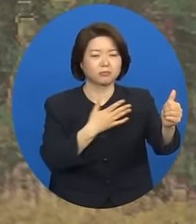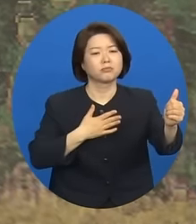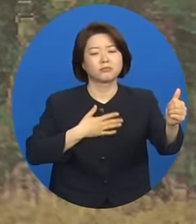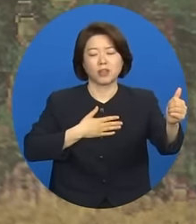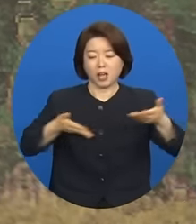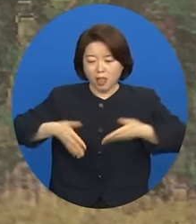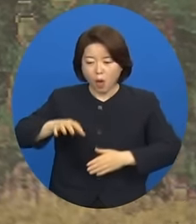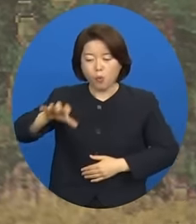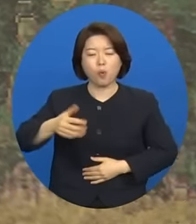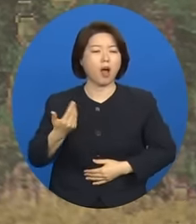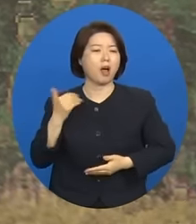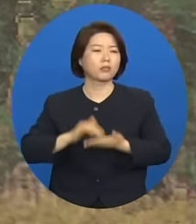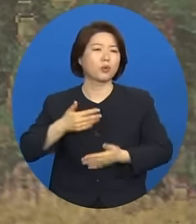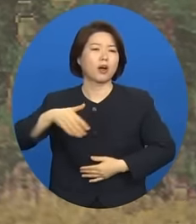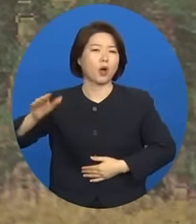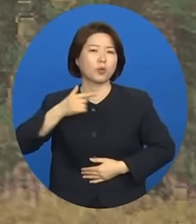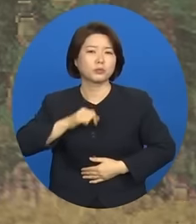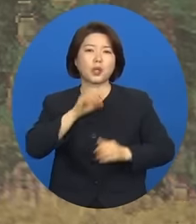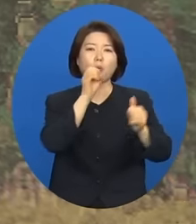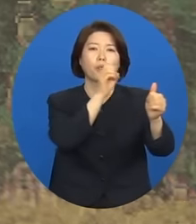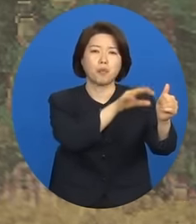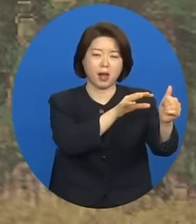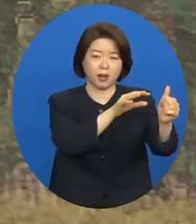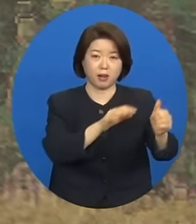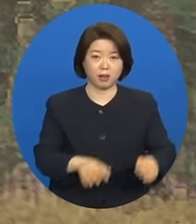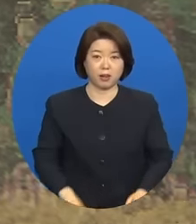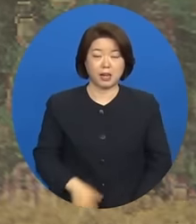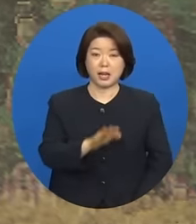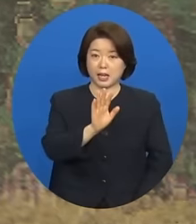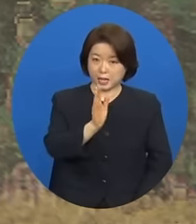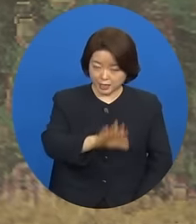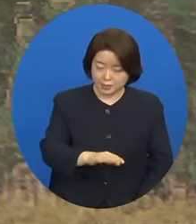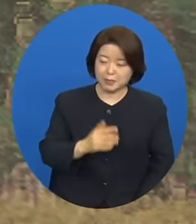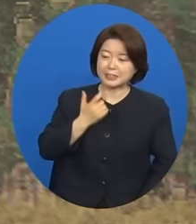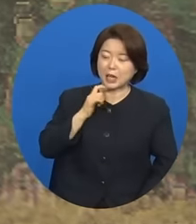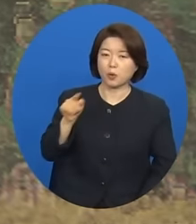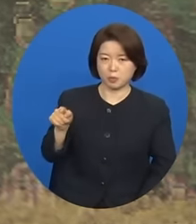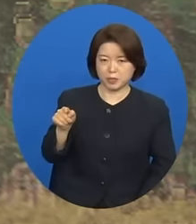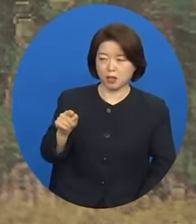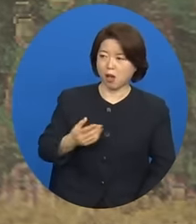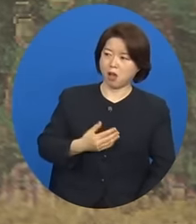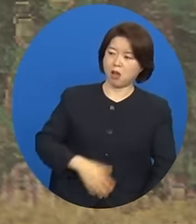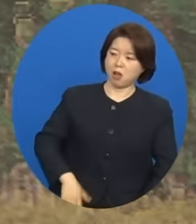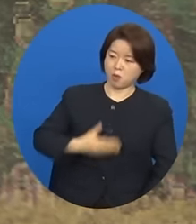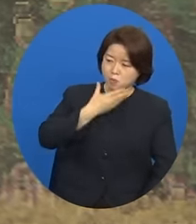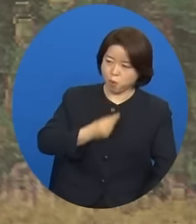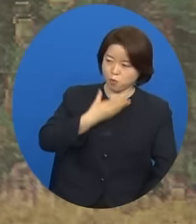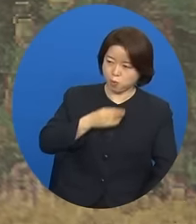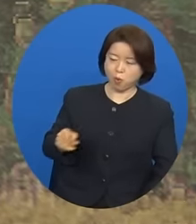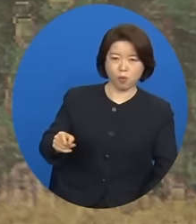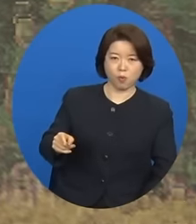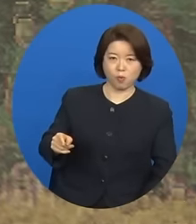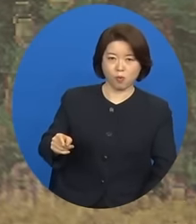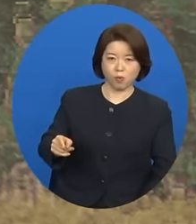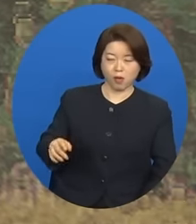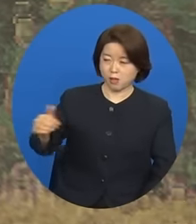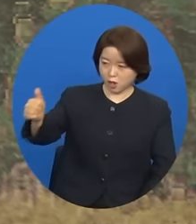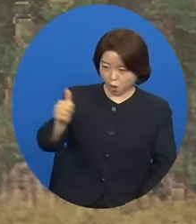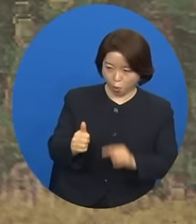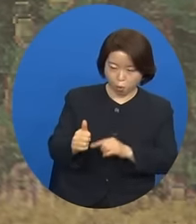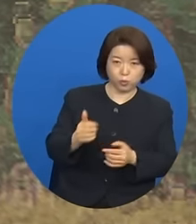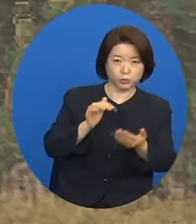근데 라반은 야곱이 복덩이인 줄을 알았습니다. 복덩이. 아, 얘가 들어온